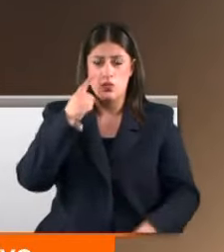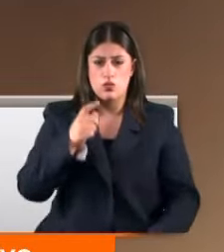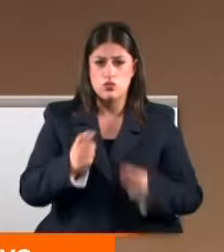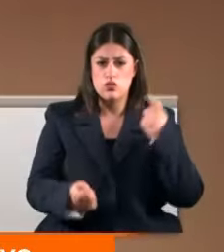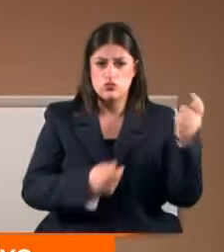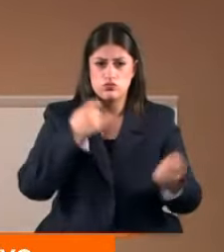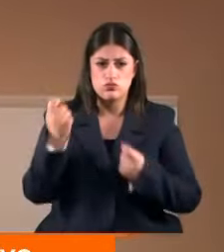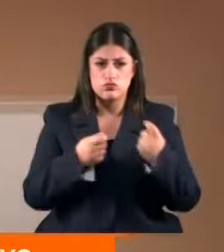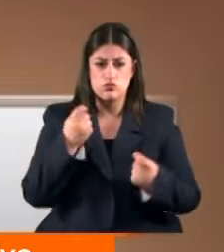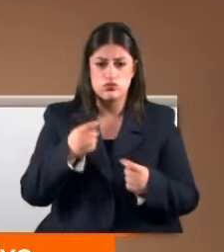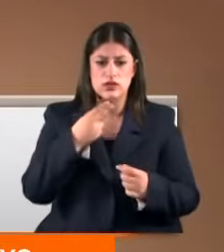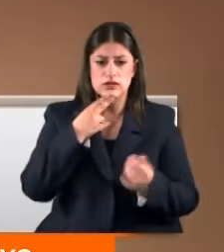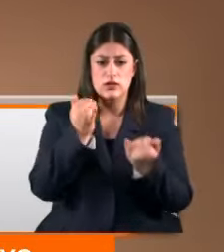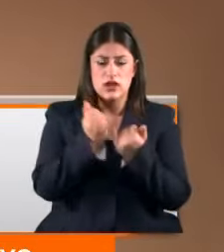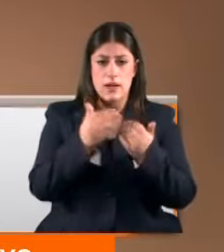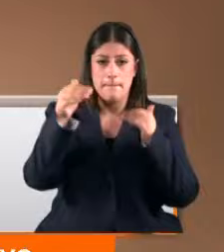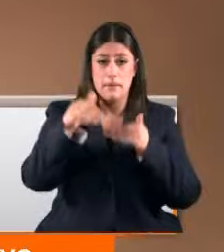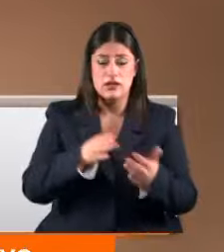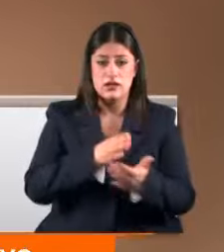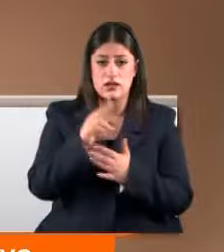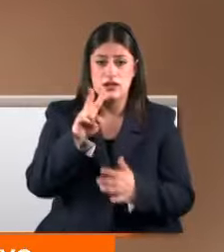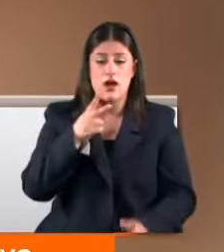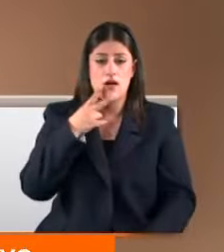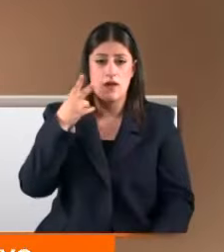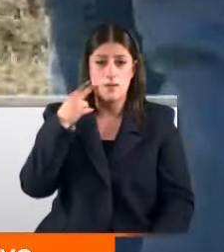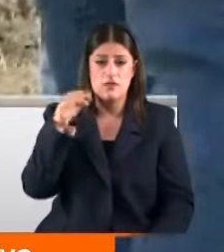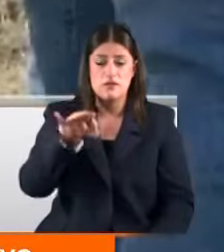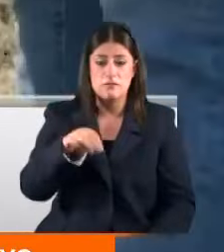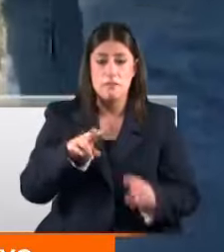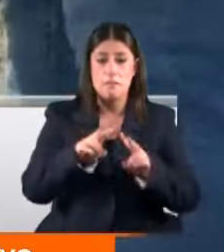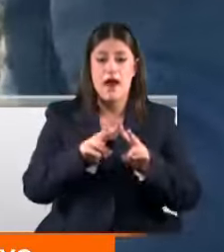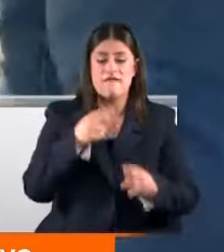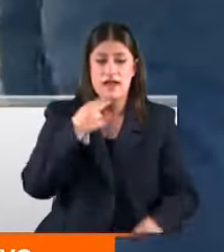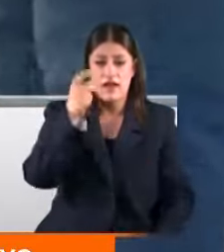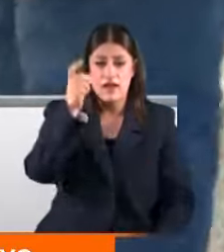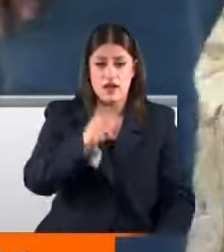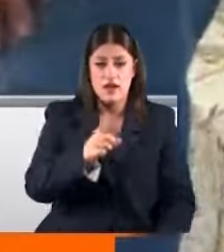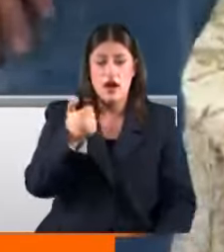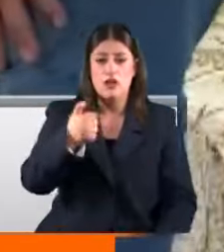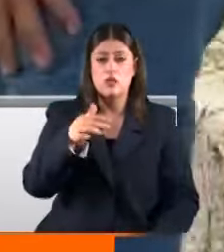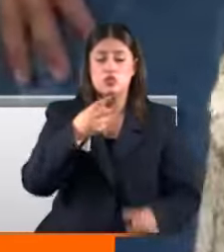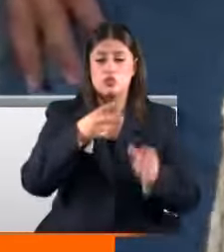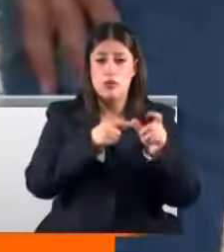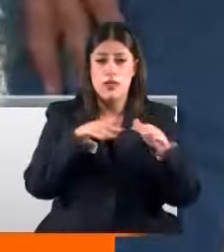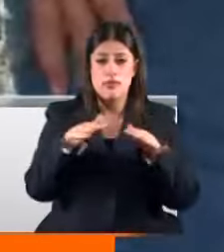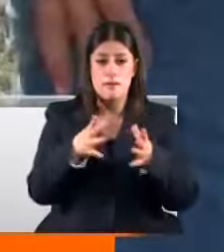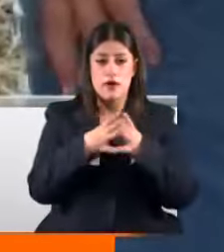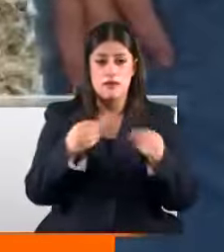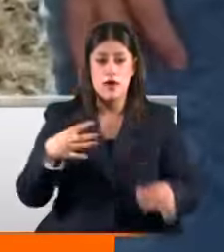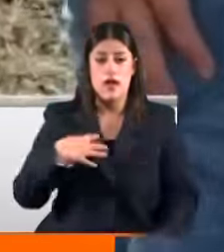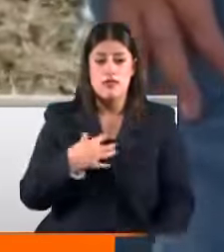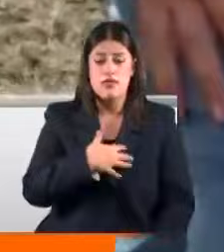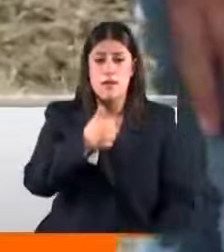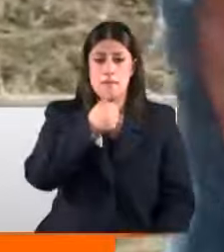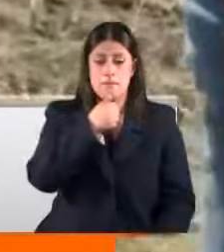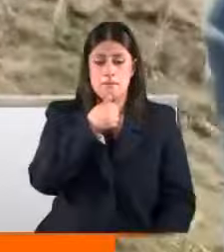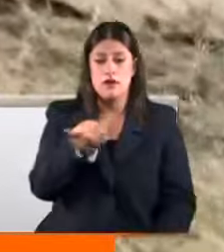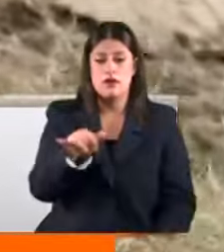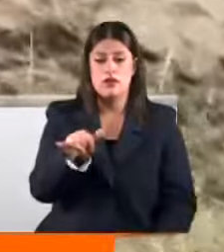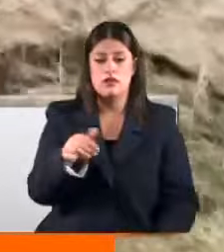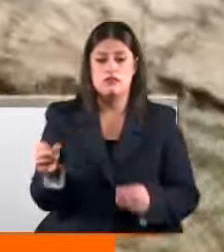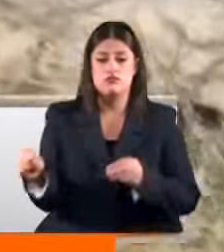kız kardeşlerinin mezarına kavuşan iki abla şimdi Merve Ateş'in kabrini yine 6 Şubat depreminde hayatını kaybeden anne ve babalarının